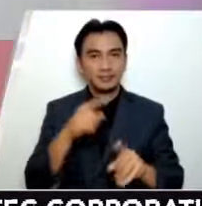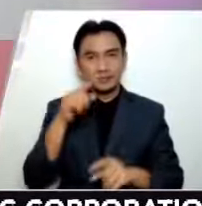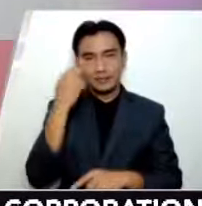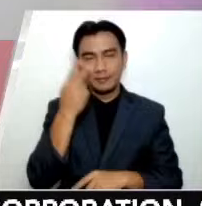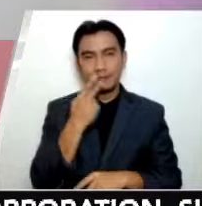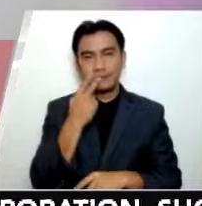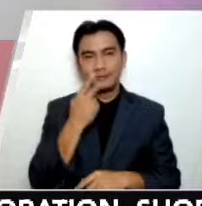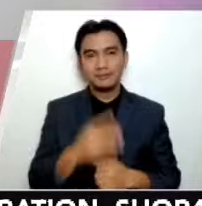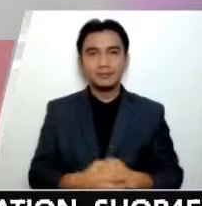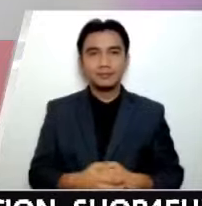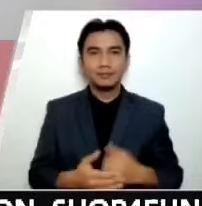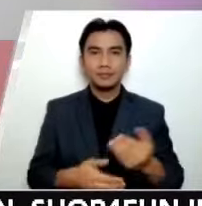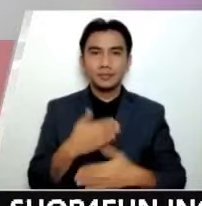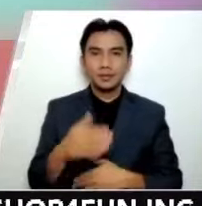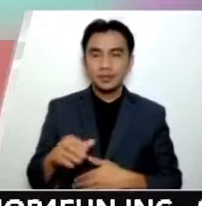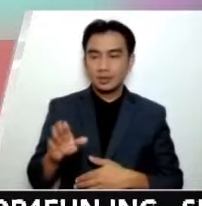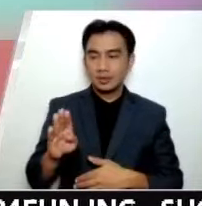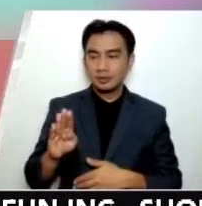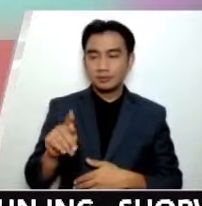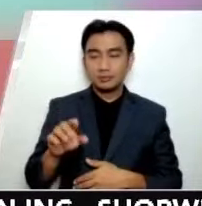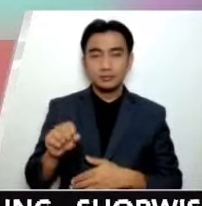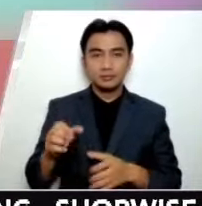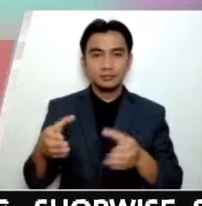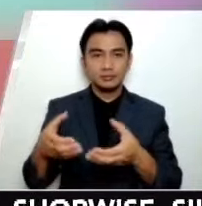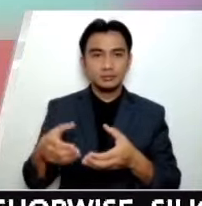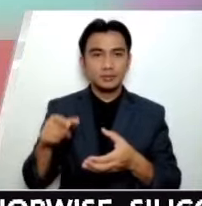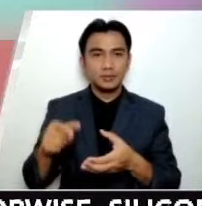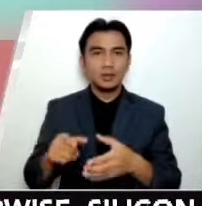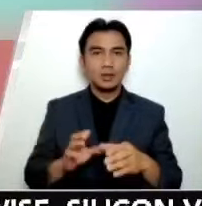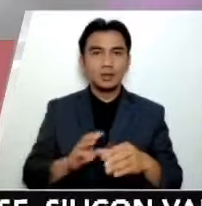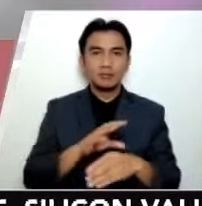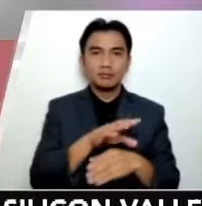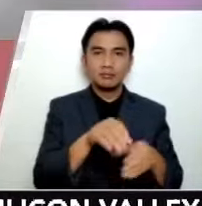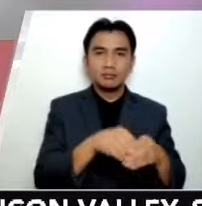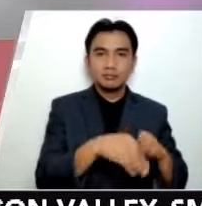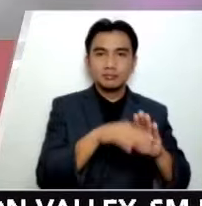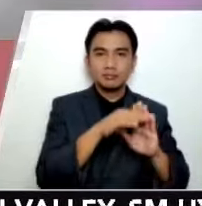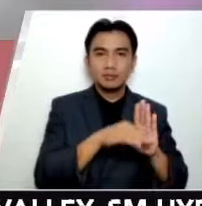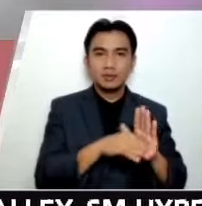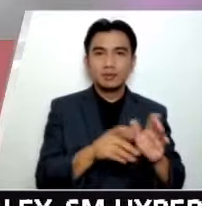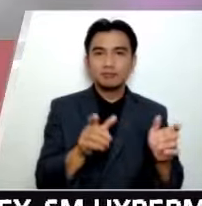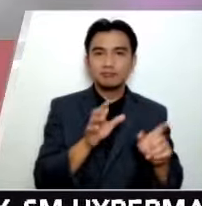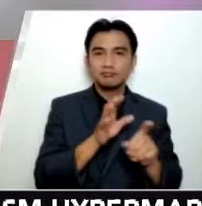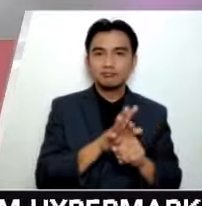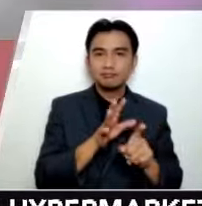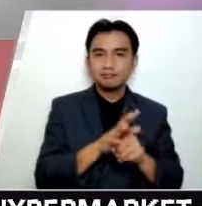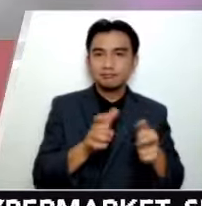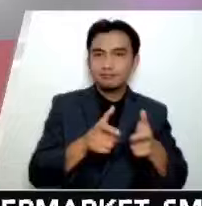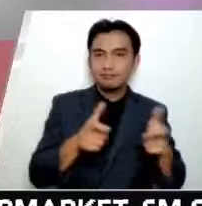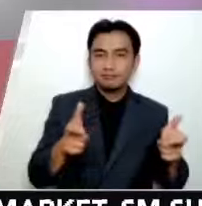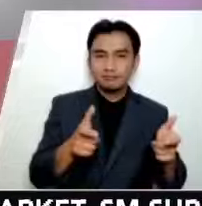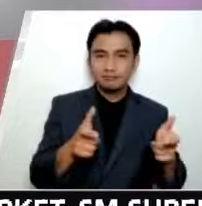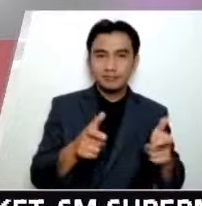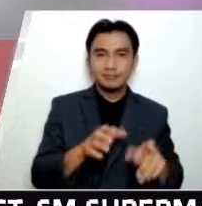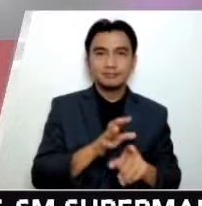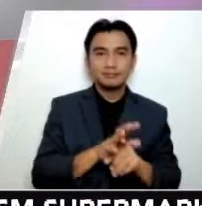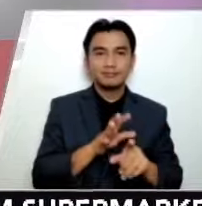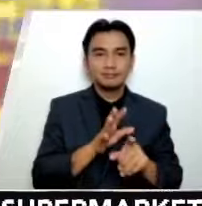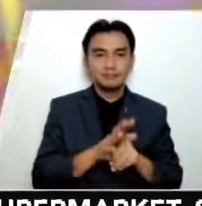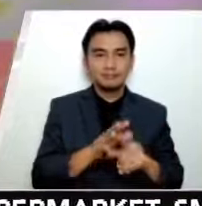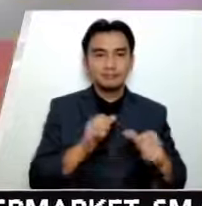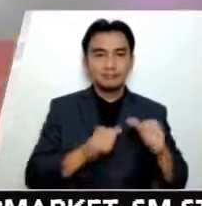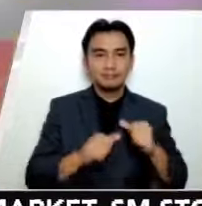BTS, pasok sa listahan ng greatest pop stars of 21st century ng